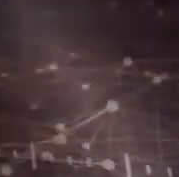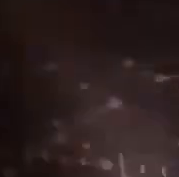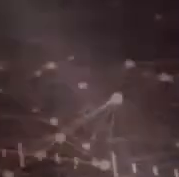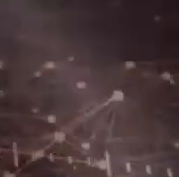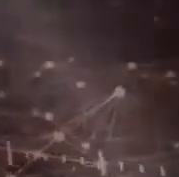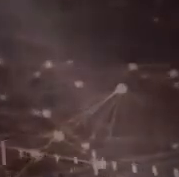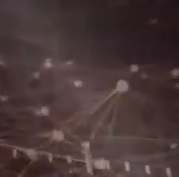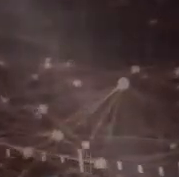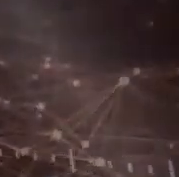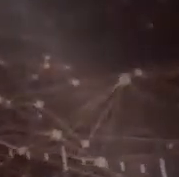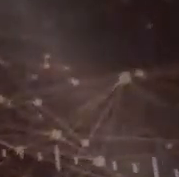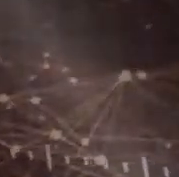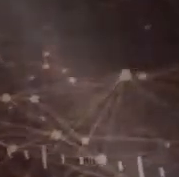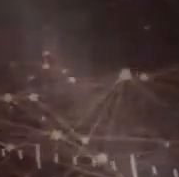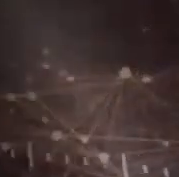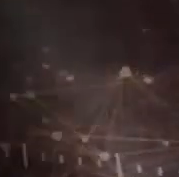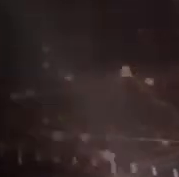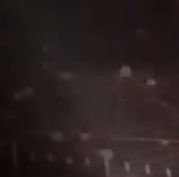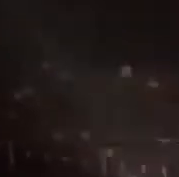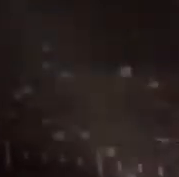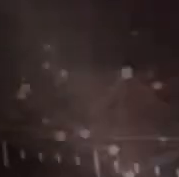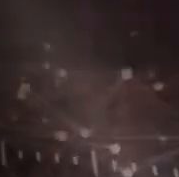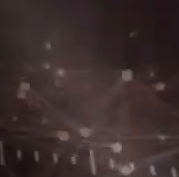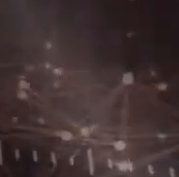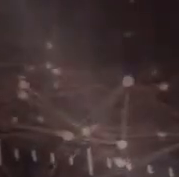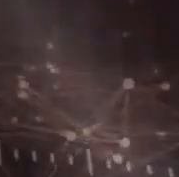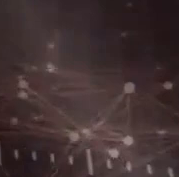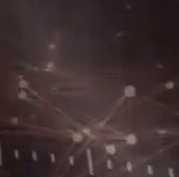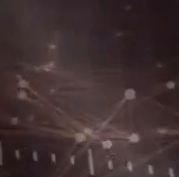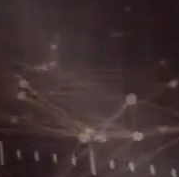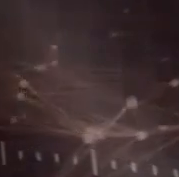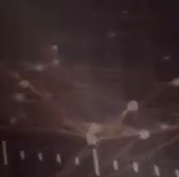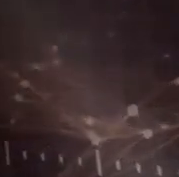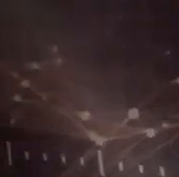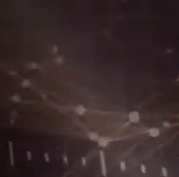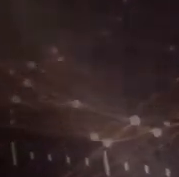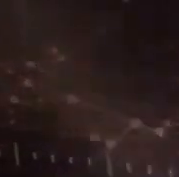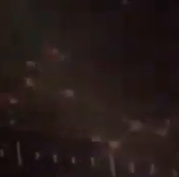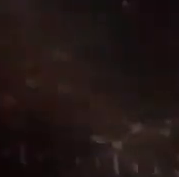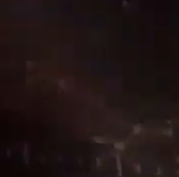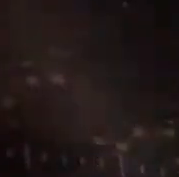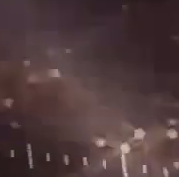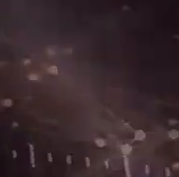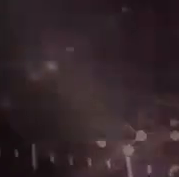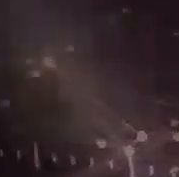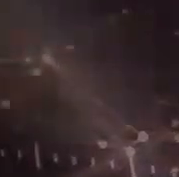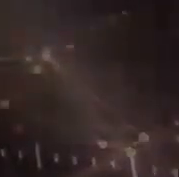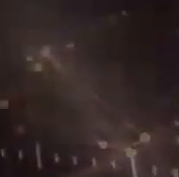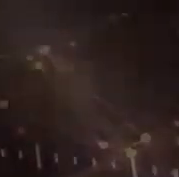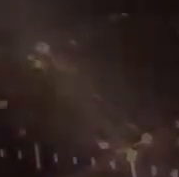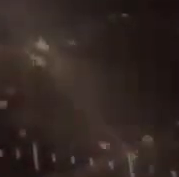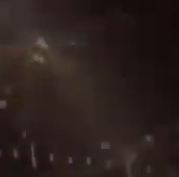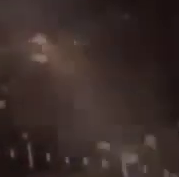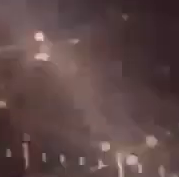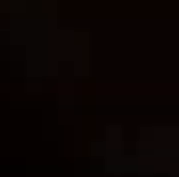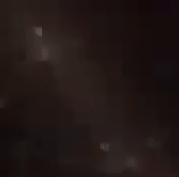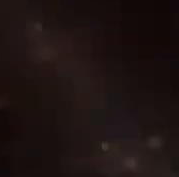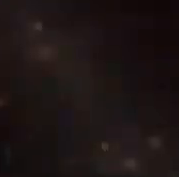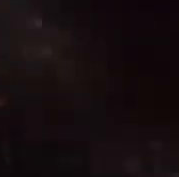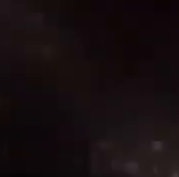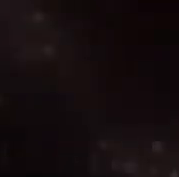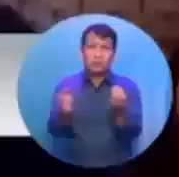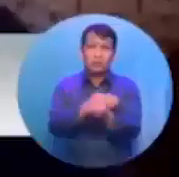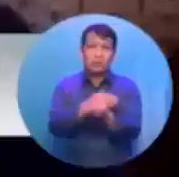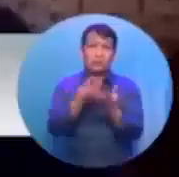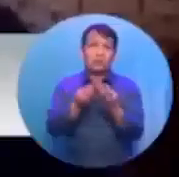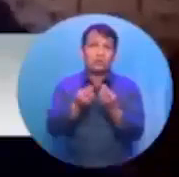ng PNP pinasa po ng Antipolo City Police po, wala po dun sa ano po, sir, sa letter po, dun sa dismissal,